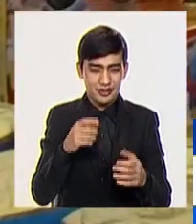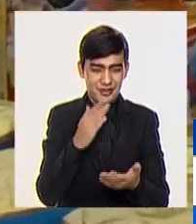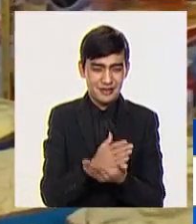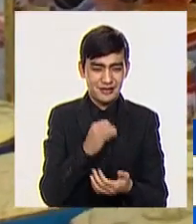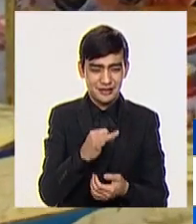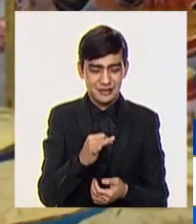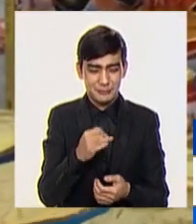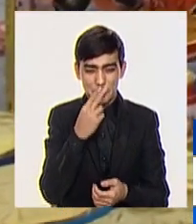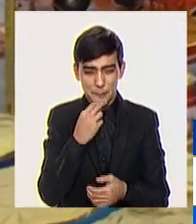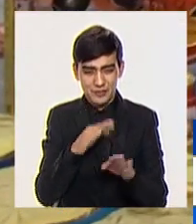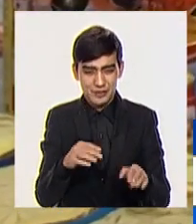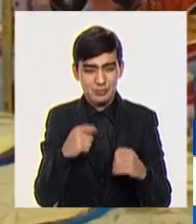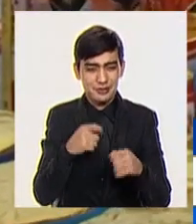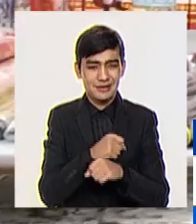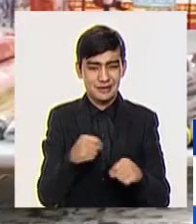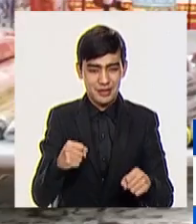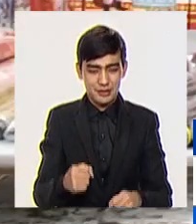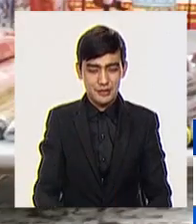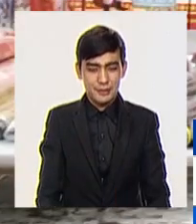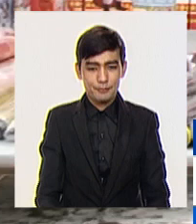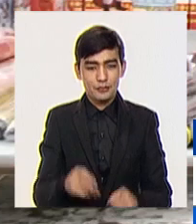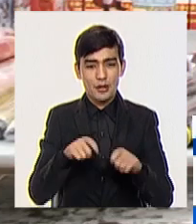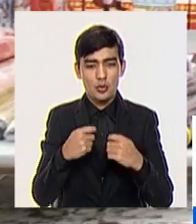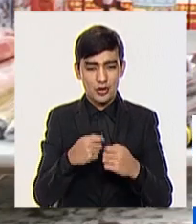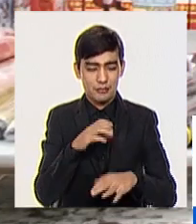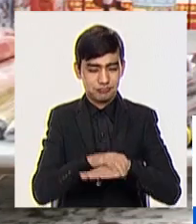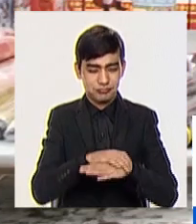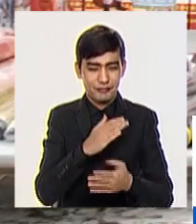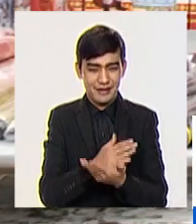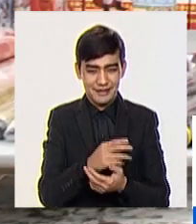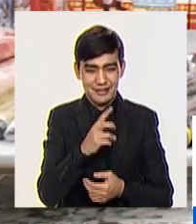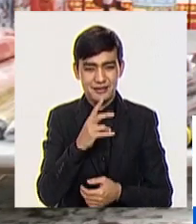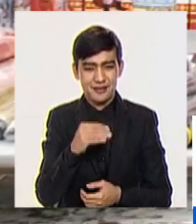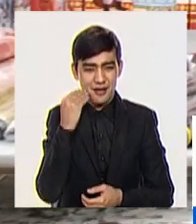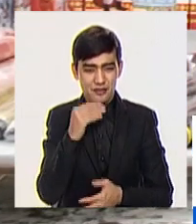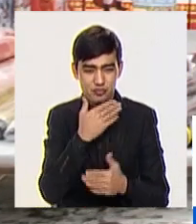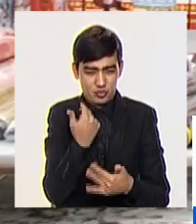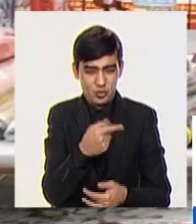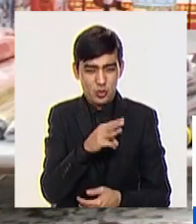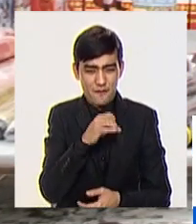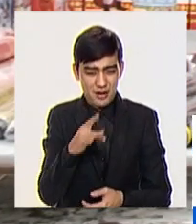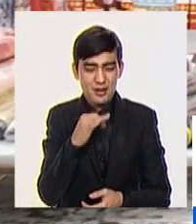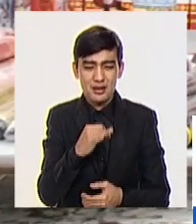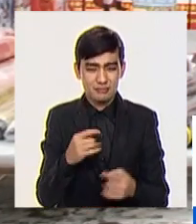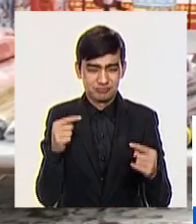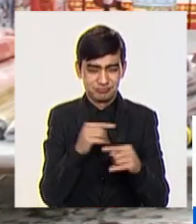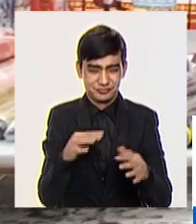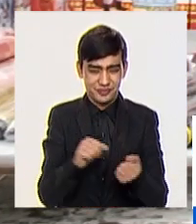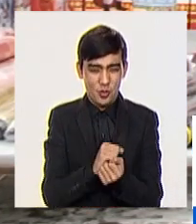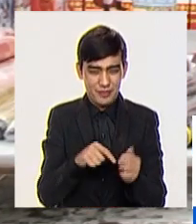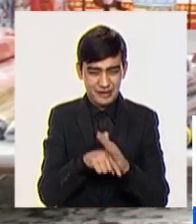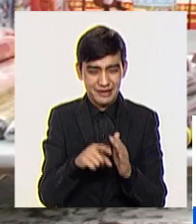пиротехники несовершеннолетним. Допускаются такие нарушения. Это некачественный товар, не